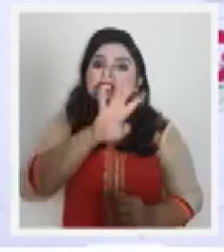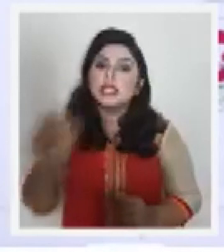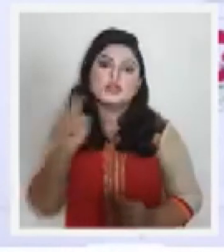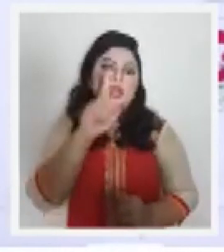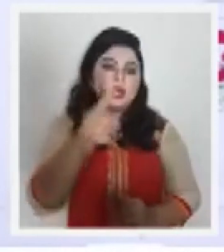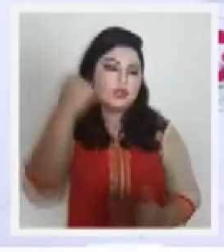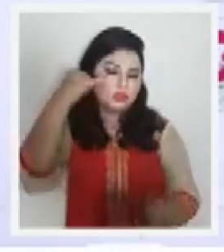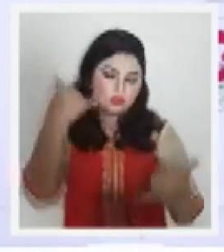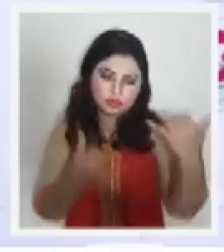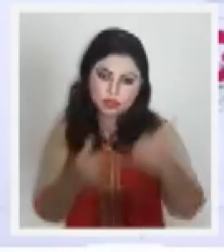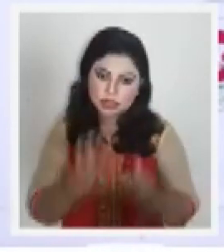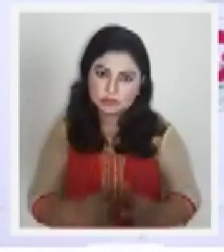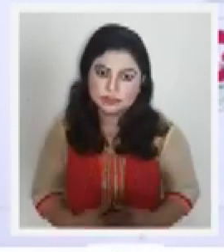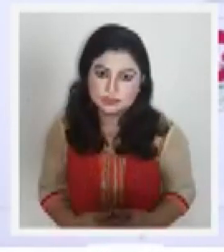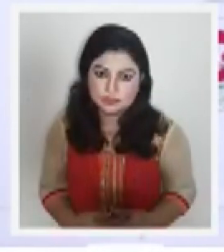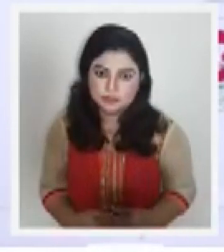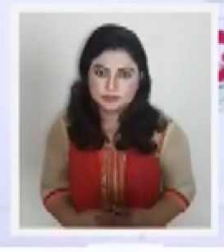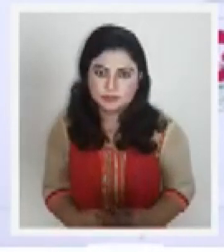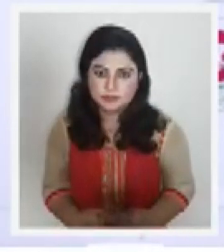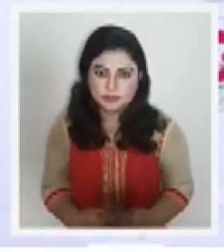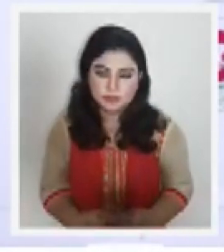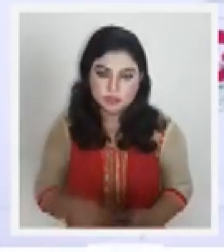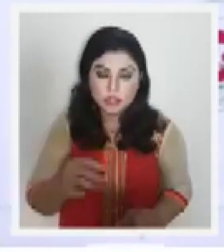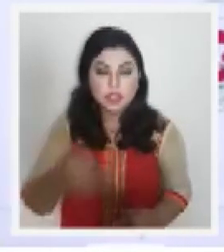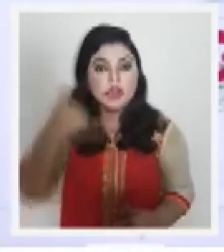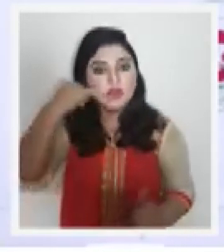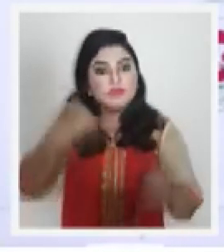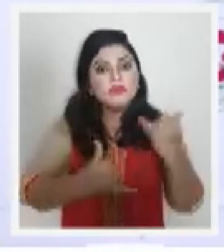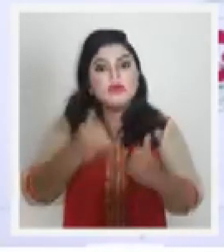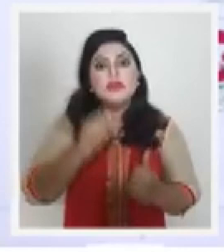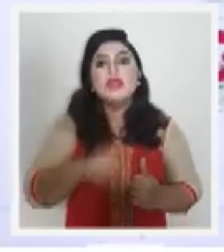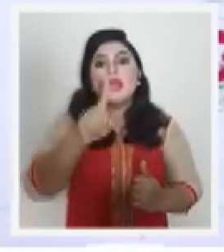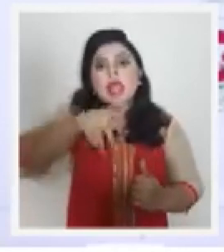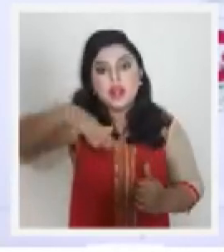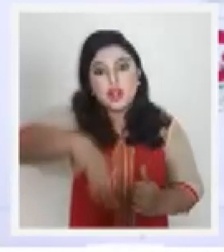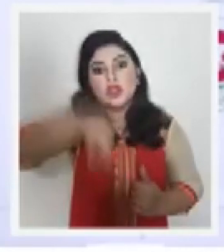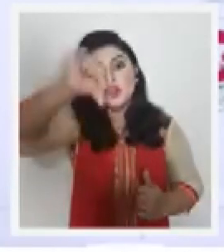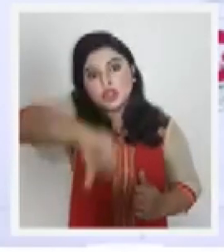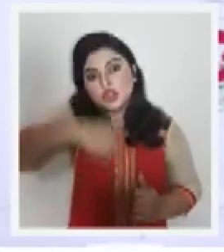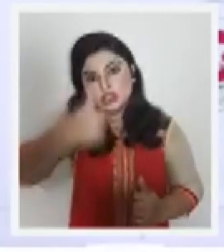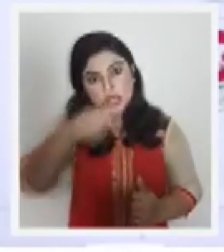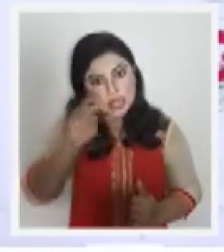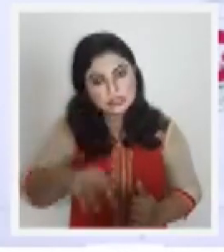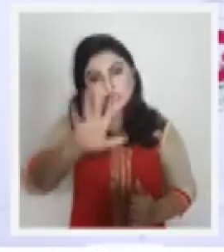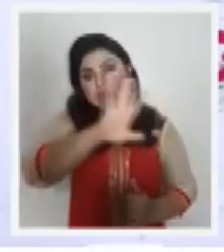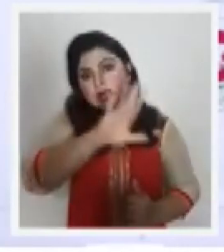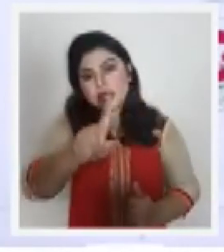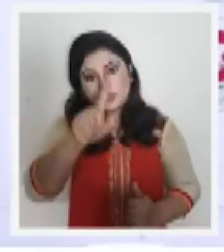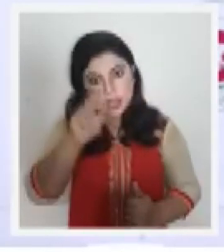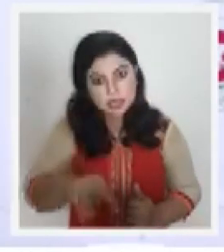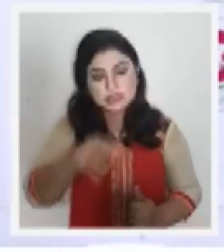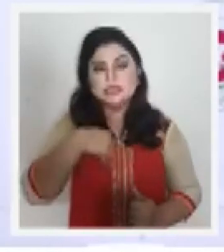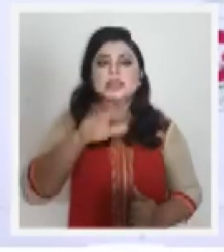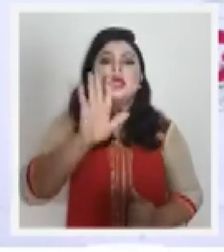52,189টি এবং আইডিসিআরের হটলাইন 10,655-এ 401টি। এ পর্যন্ত হটলাইনে মোট ফোন